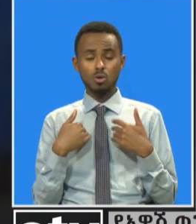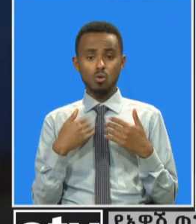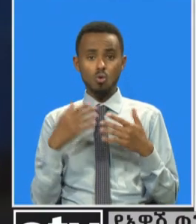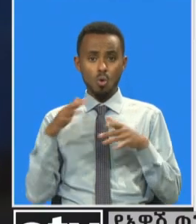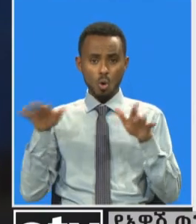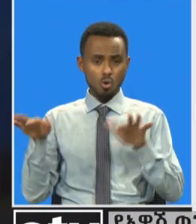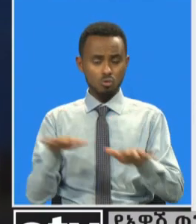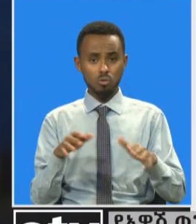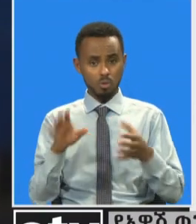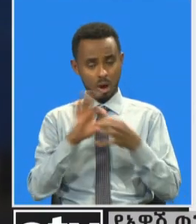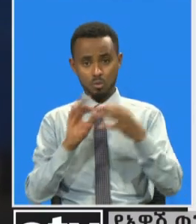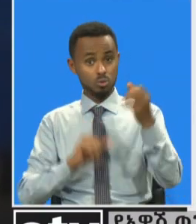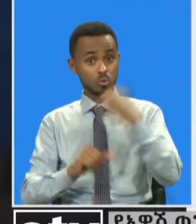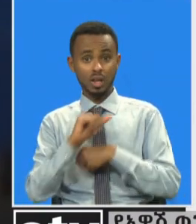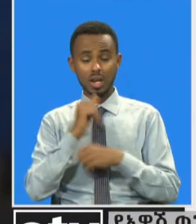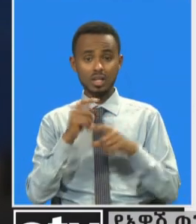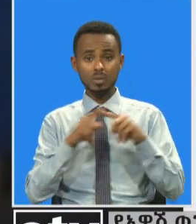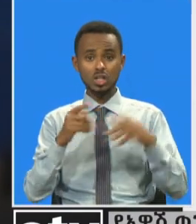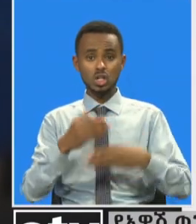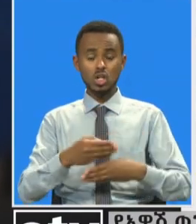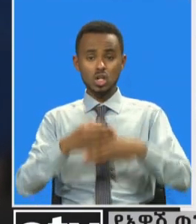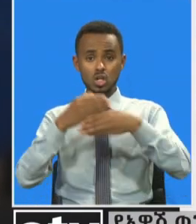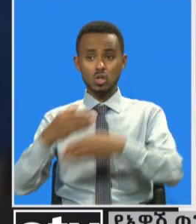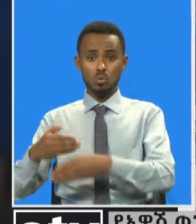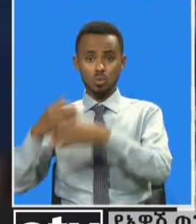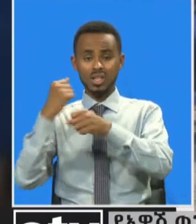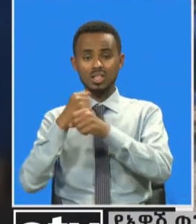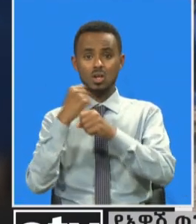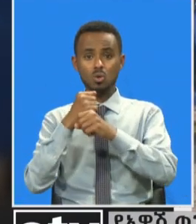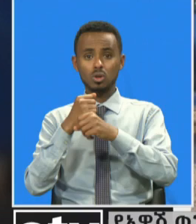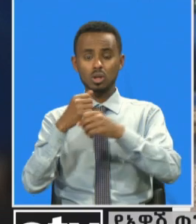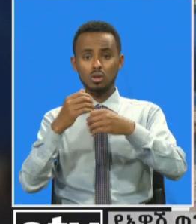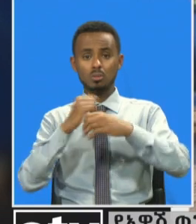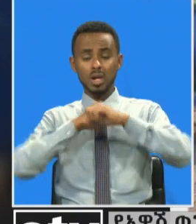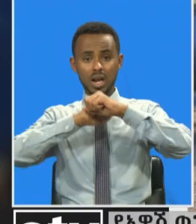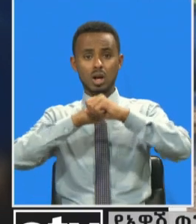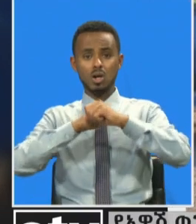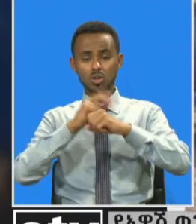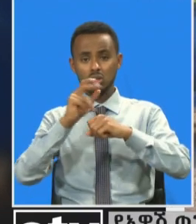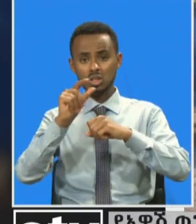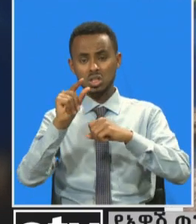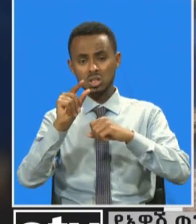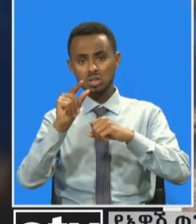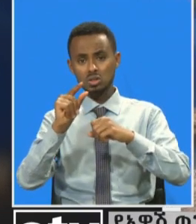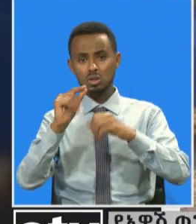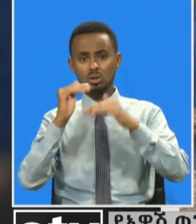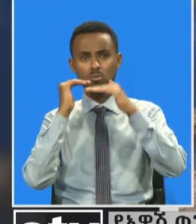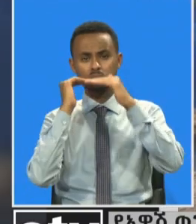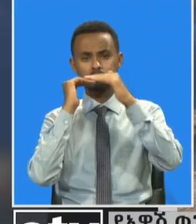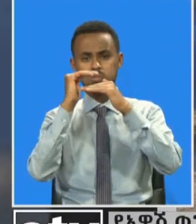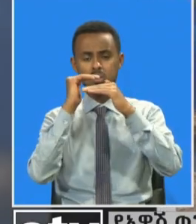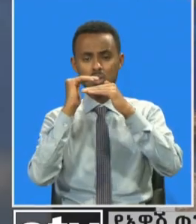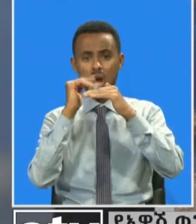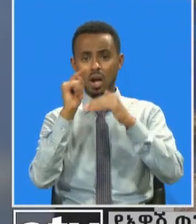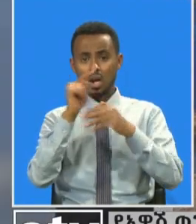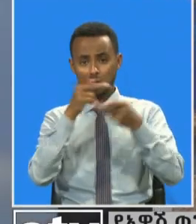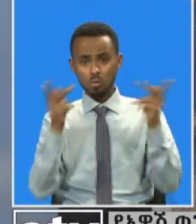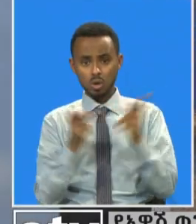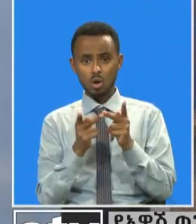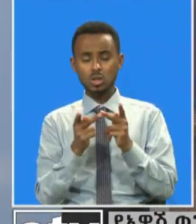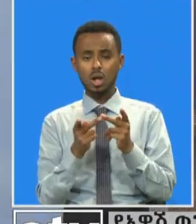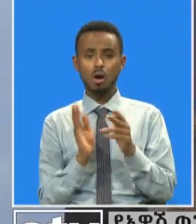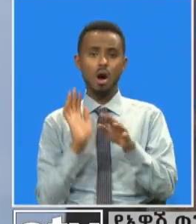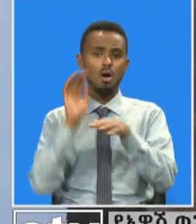ህብረተሰቡ ነገር የለም። ግን ግድቡ የተሰሩትን ዳይኮች ኦልሞስት ማክሲመም ሊሚት ላይ ደርሷል። አንዳንድ ቦታዎችም